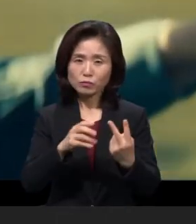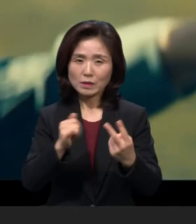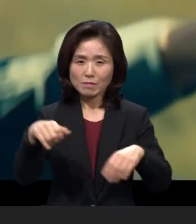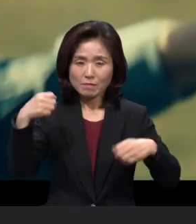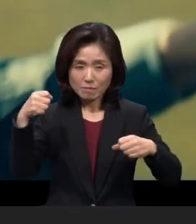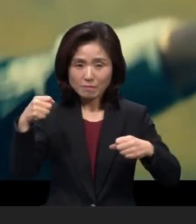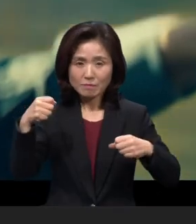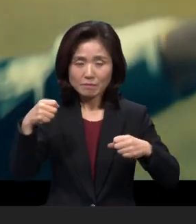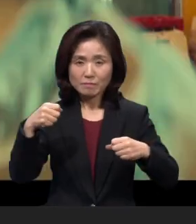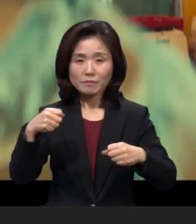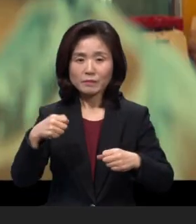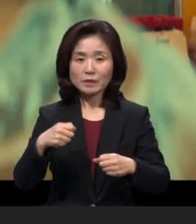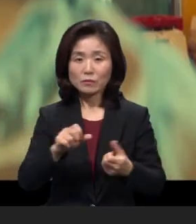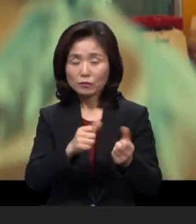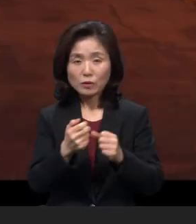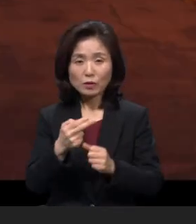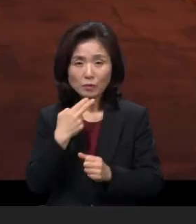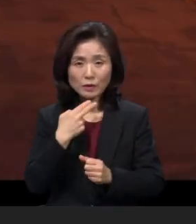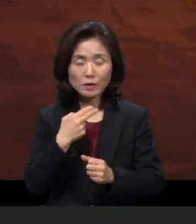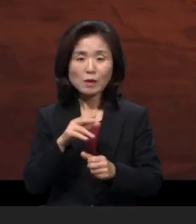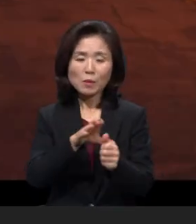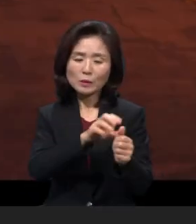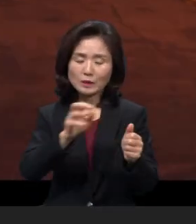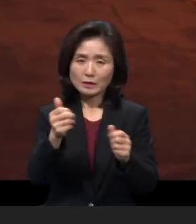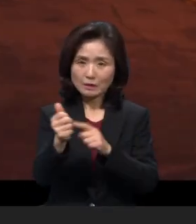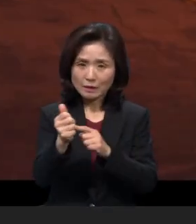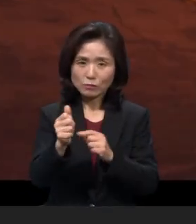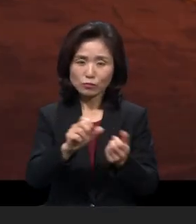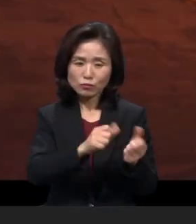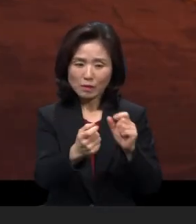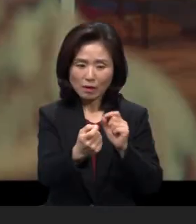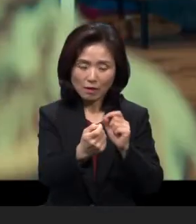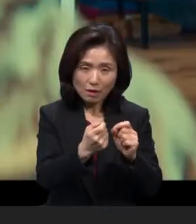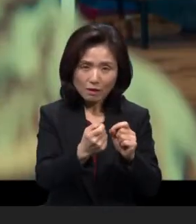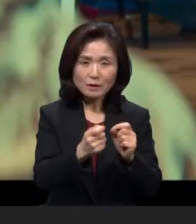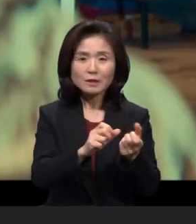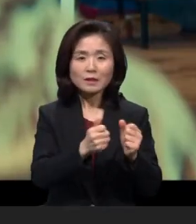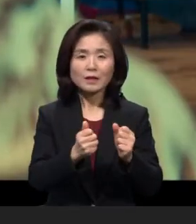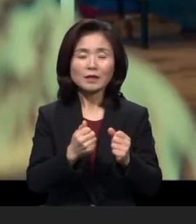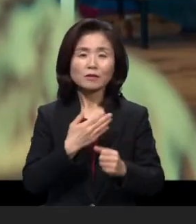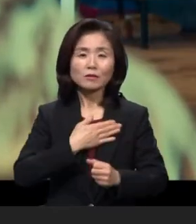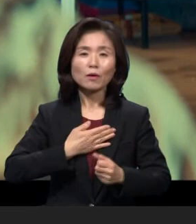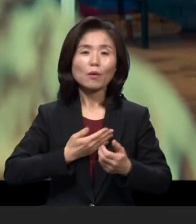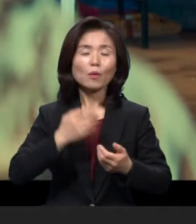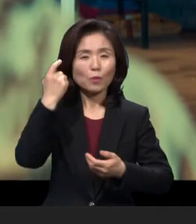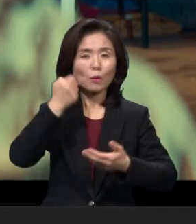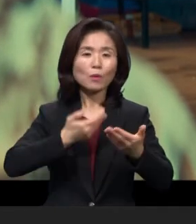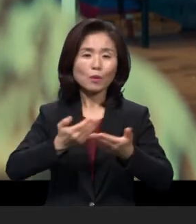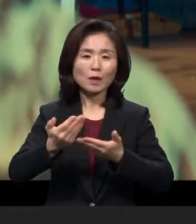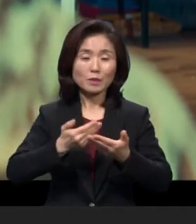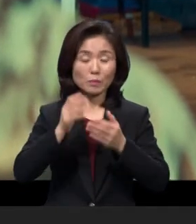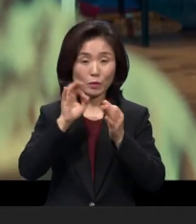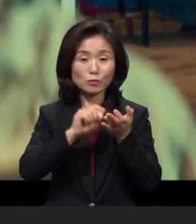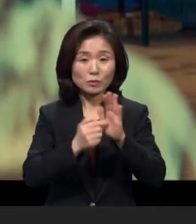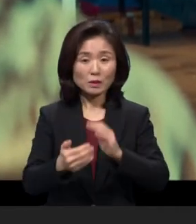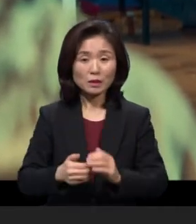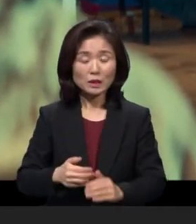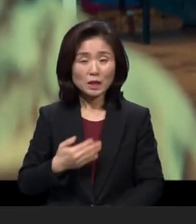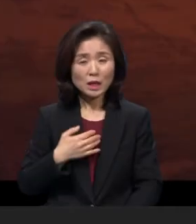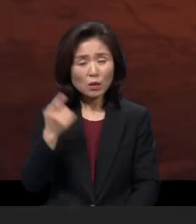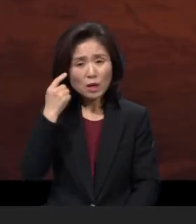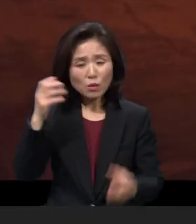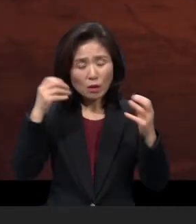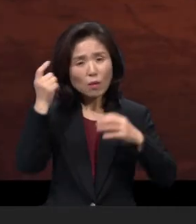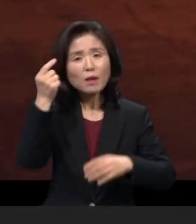죽지 않는 복제인간과 죽음을 앞둔 한 남자의 정서적인 교감을 섬세하게 보여줍니다. 내가 뭐 때문에 이 개고생을 하고 있는데,